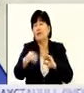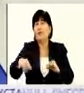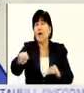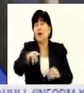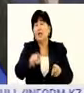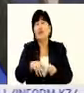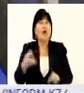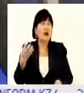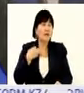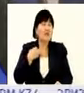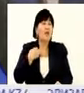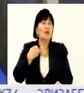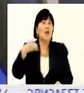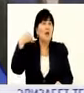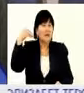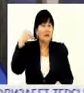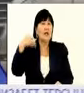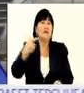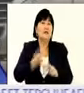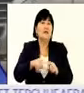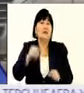а также в Кызылорду, Актобе, Туркестан и Шымкент.